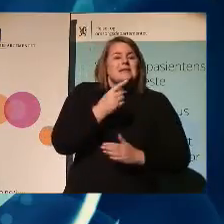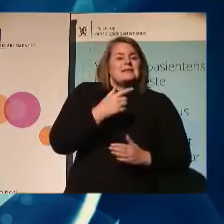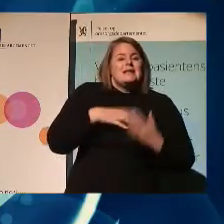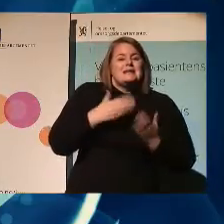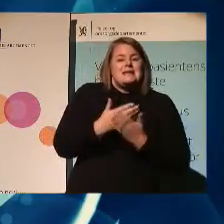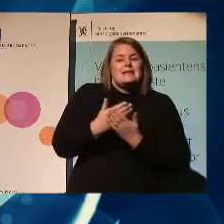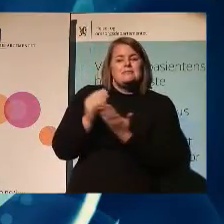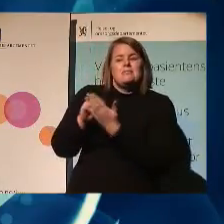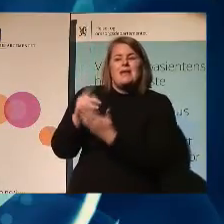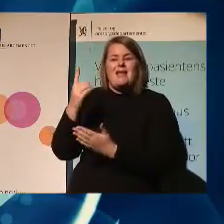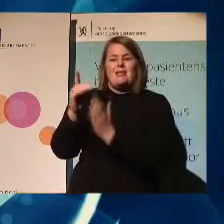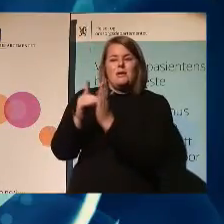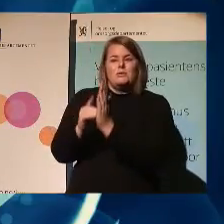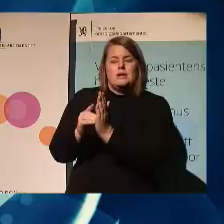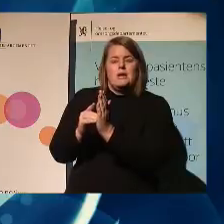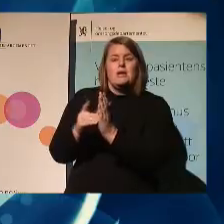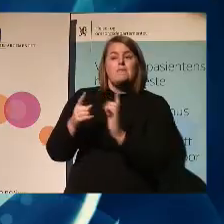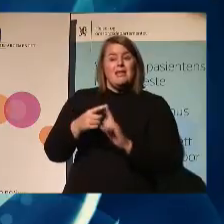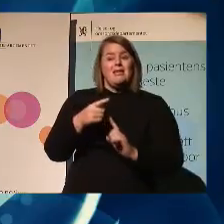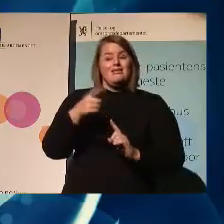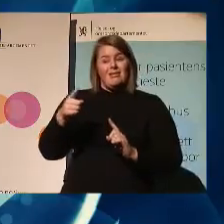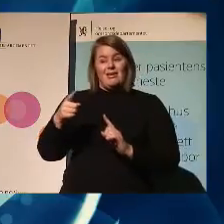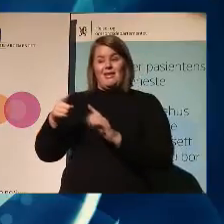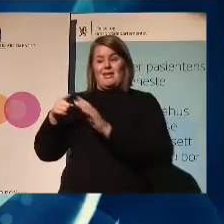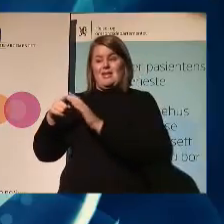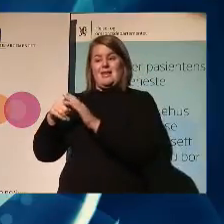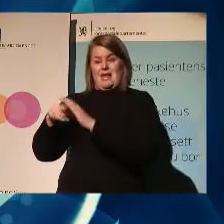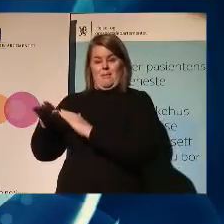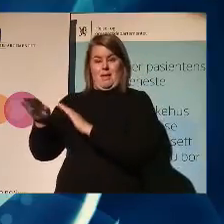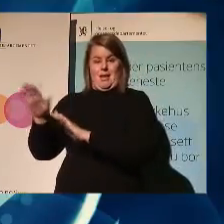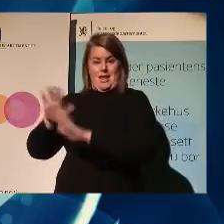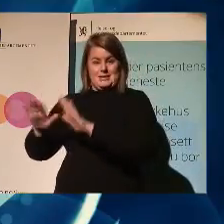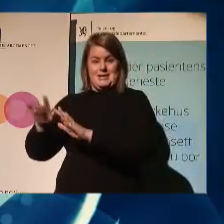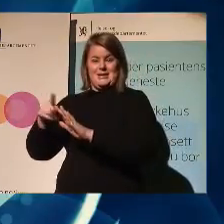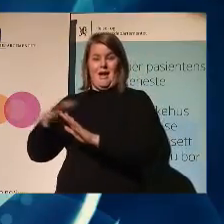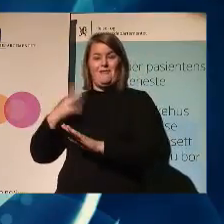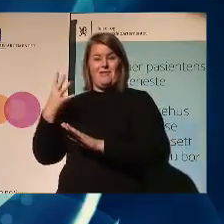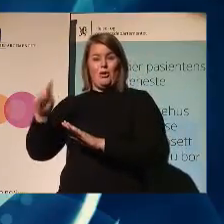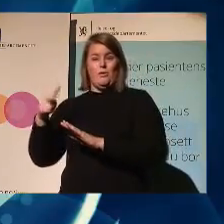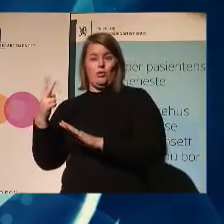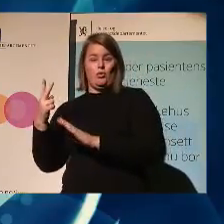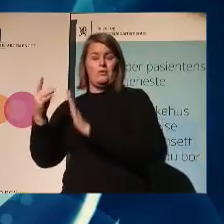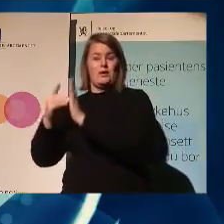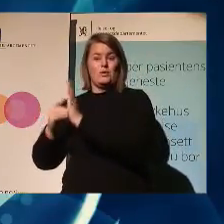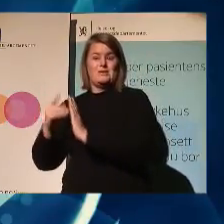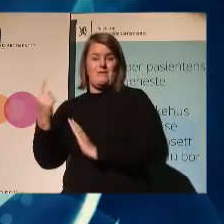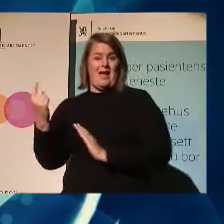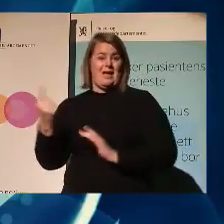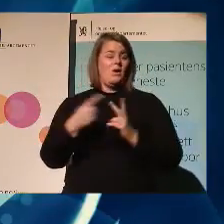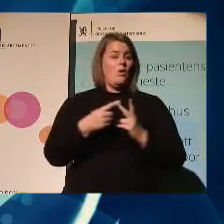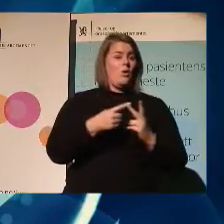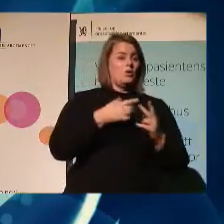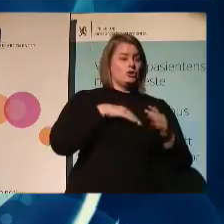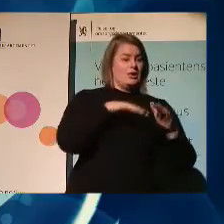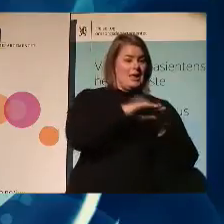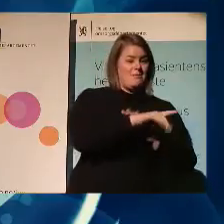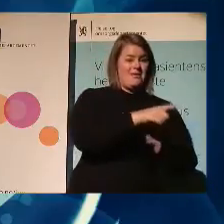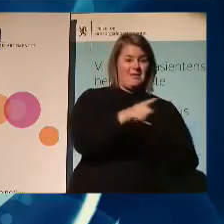får hjemmesykepleie, de har 4,2 diagnoser i gjennomsnitt hver. Og i sykehjemmene har de 68, kanskje enda flere nå, hvis vi hører på Senter